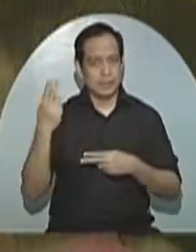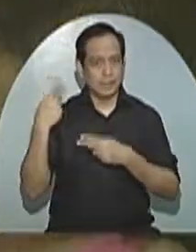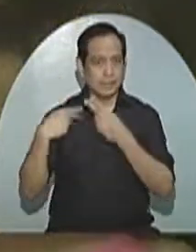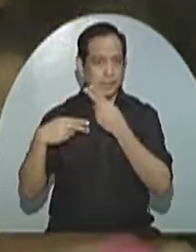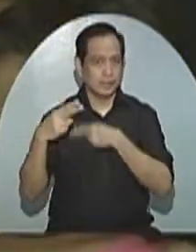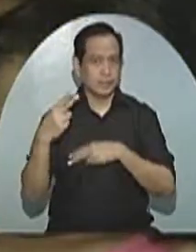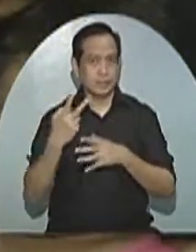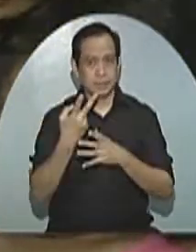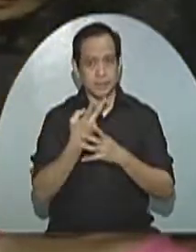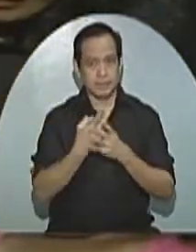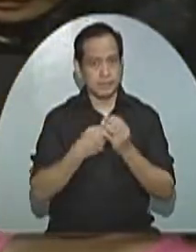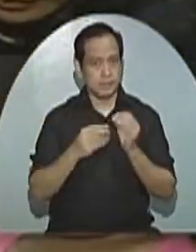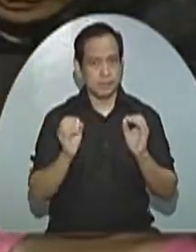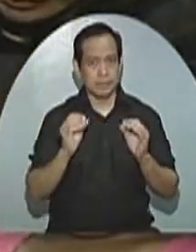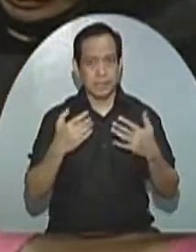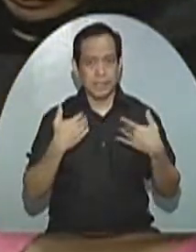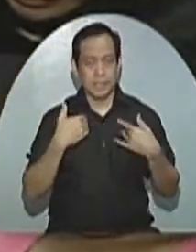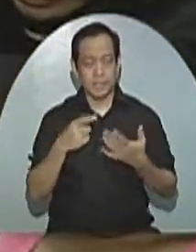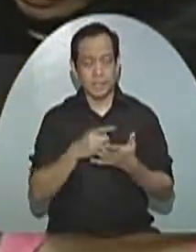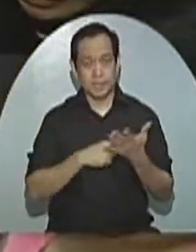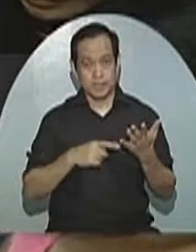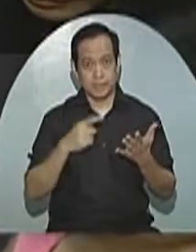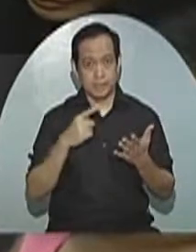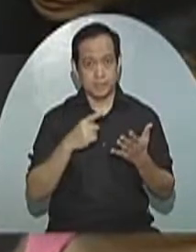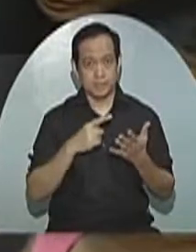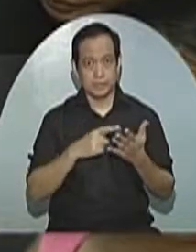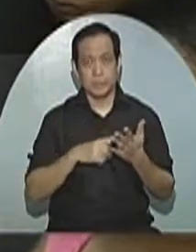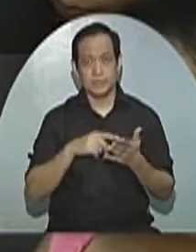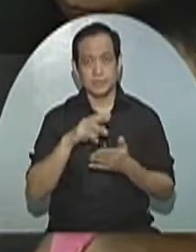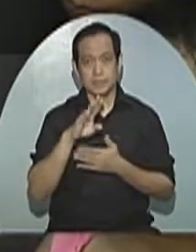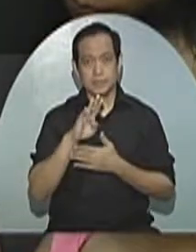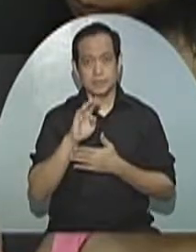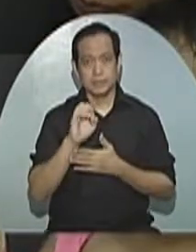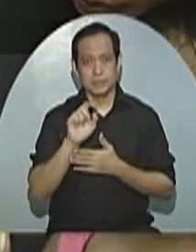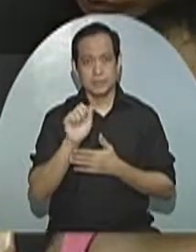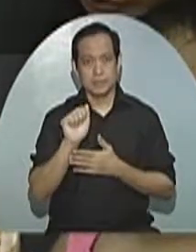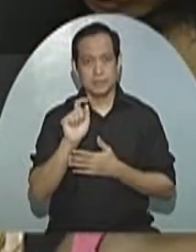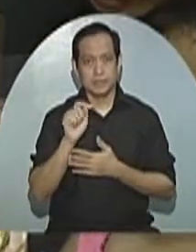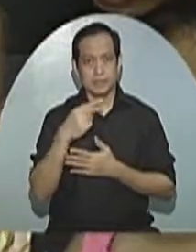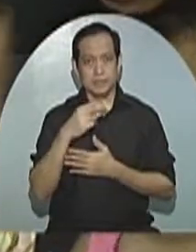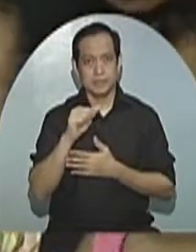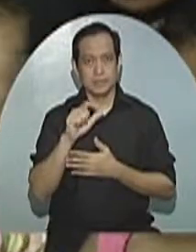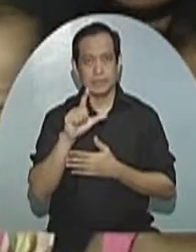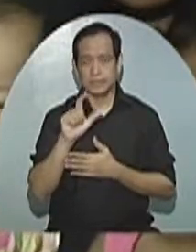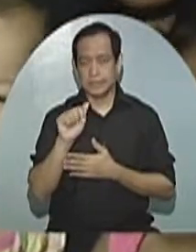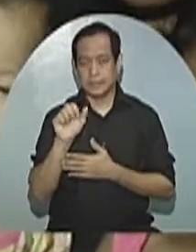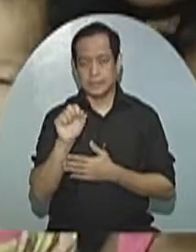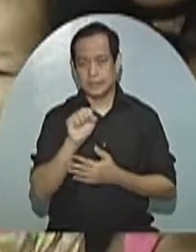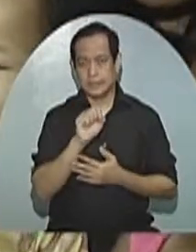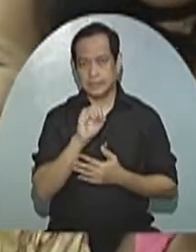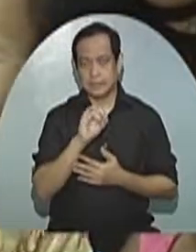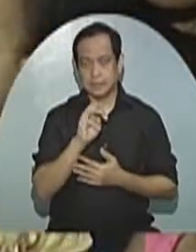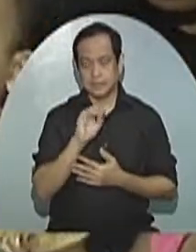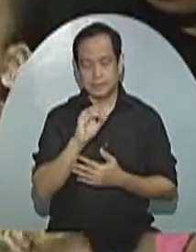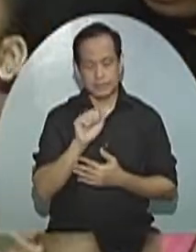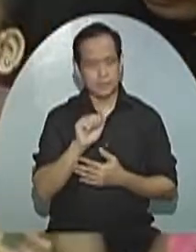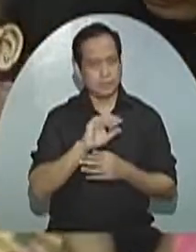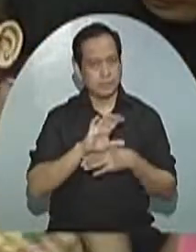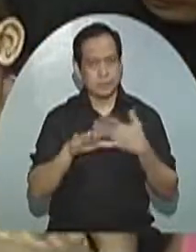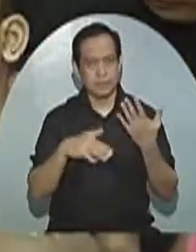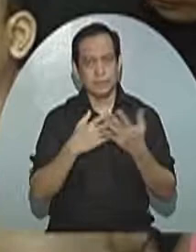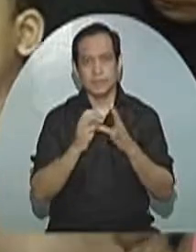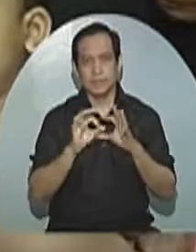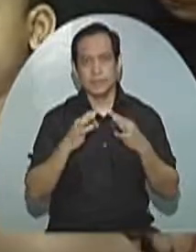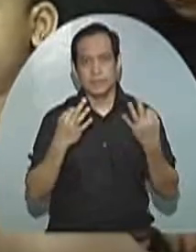wala naman po kaming parehong may alam na history na nagkaroon ng beta thalassemia po sa family namin, both family